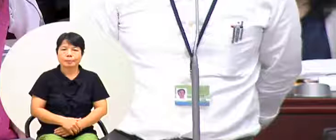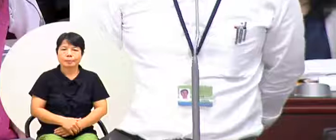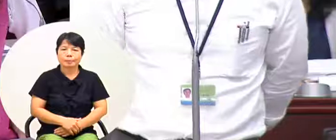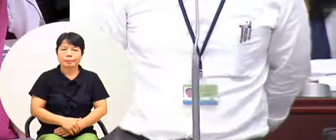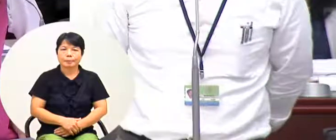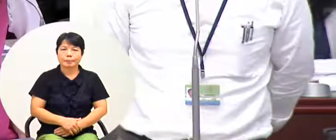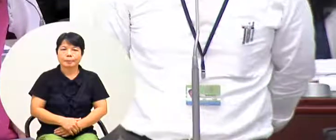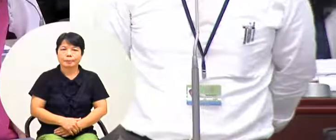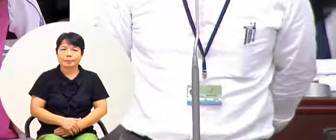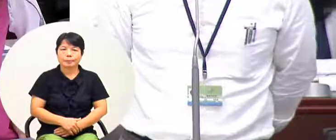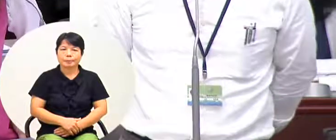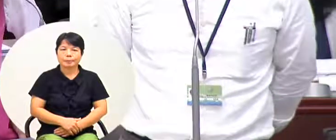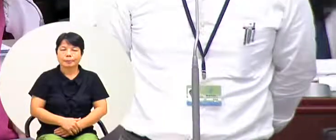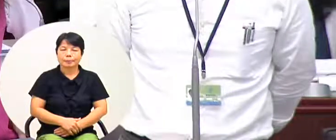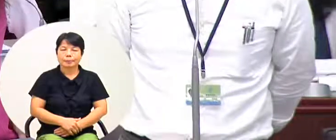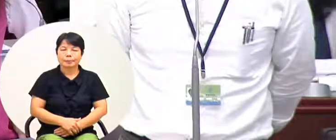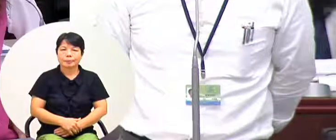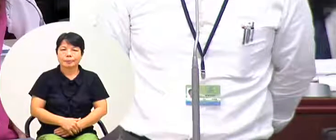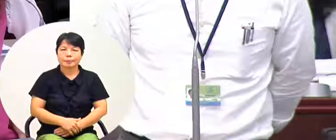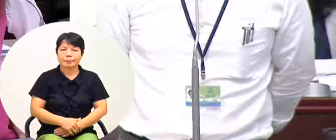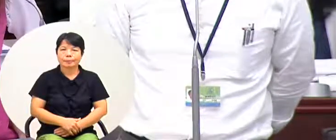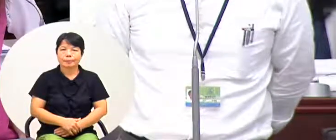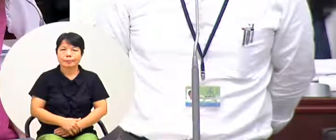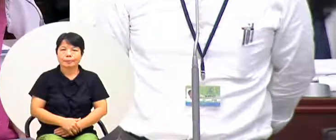事实上都知道，嘿，都。